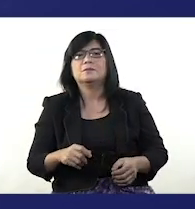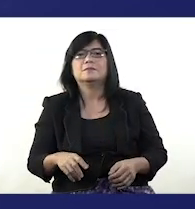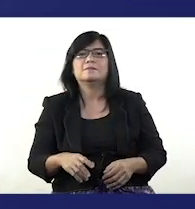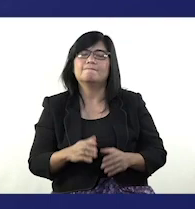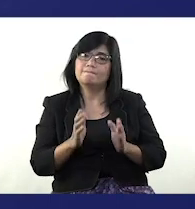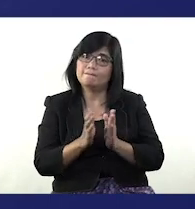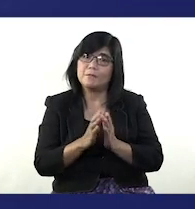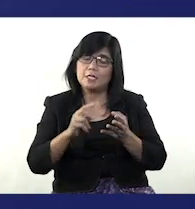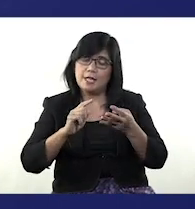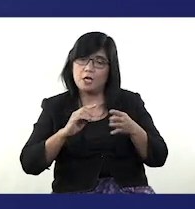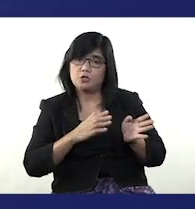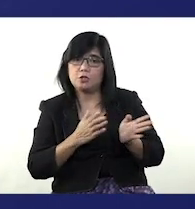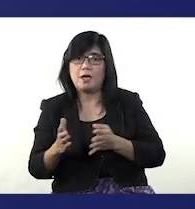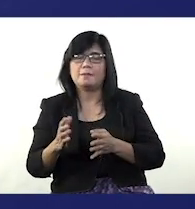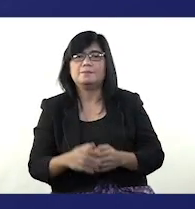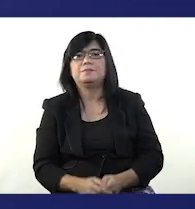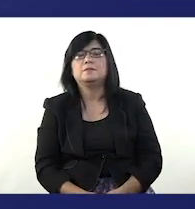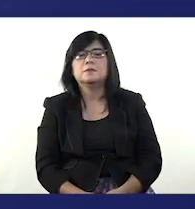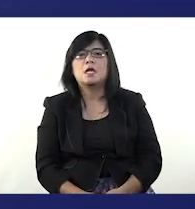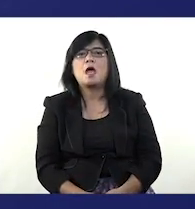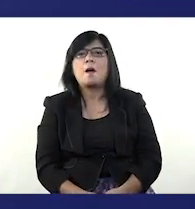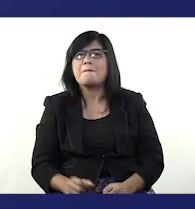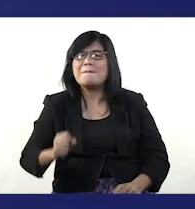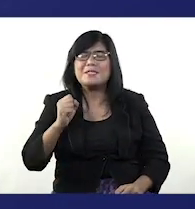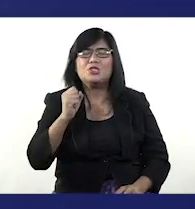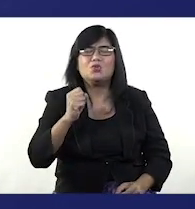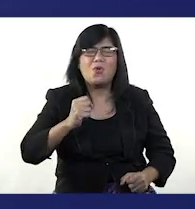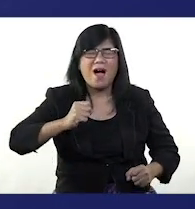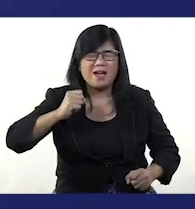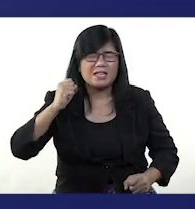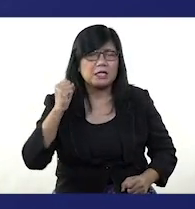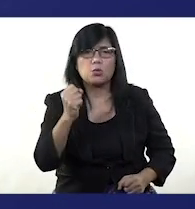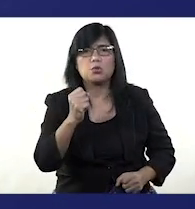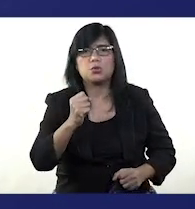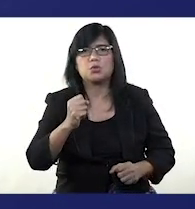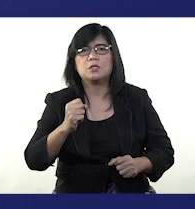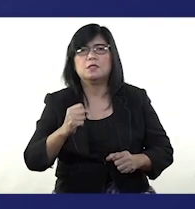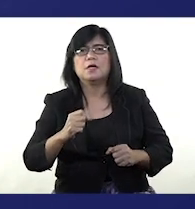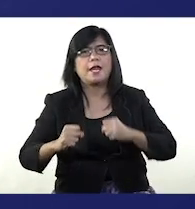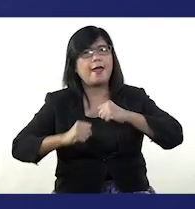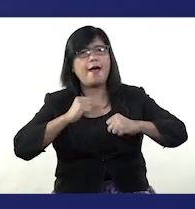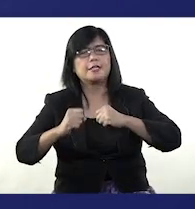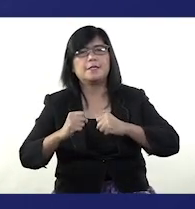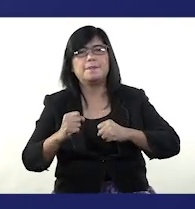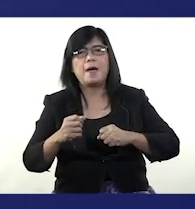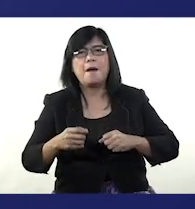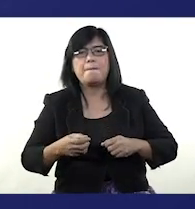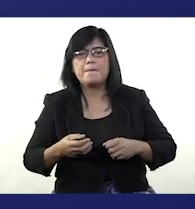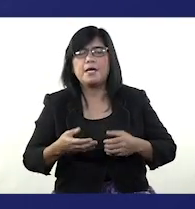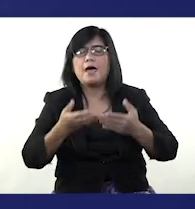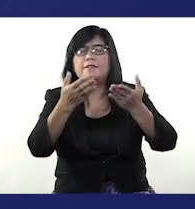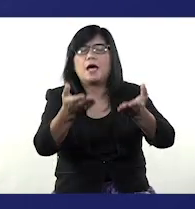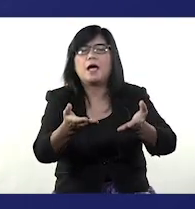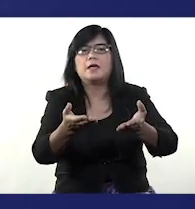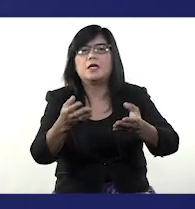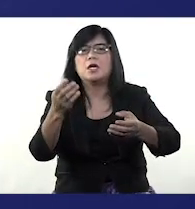sebagai misal negara mitra pemerintah tanggung jawab kita berjuang keras cara kreatif untuk menghadirkan suasana surga di keluarga dan lingkungan